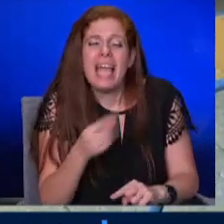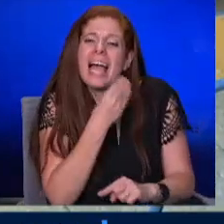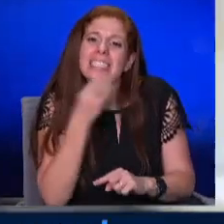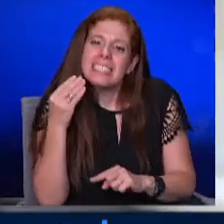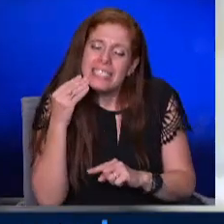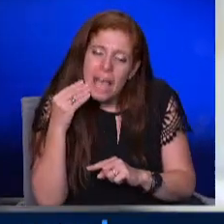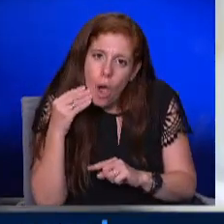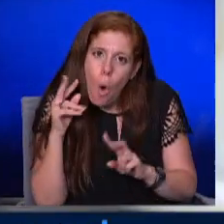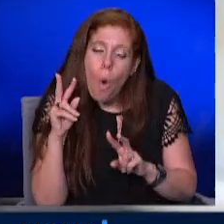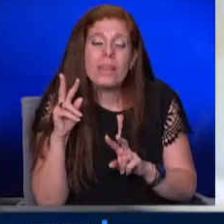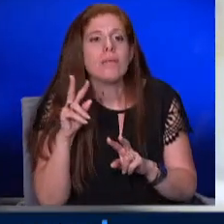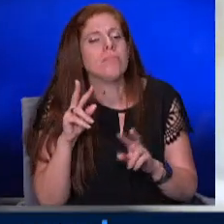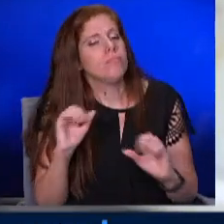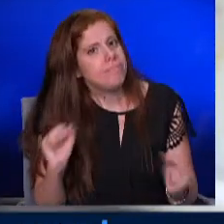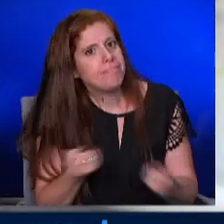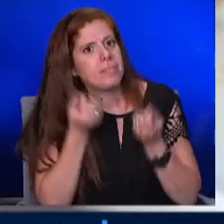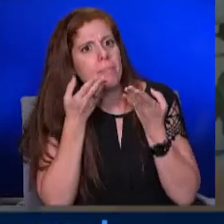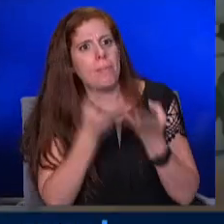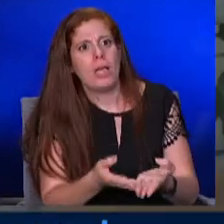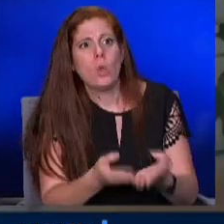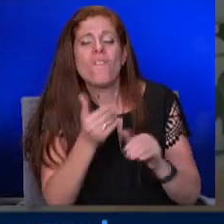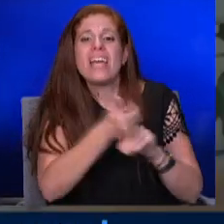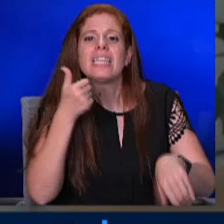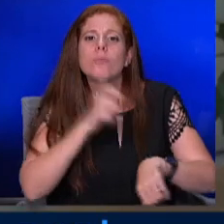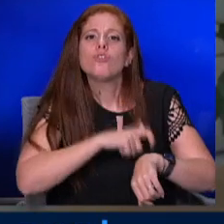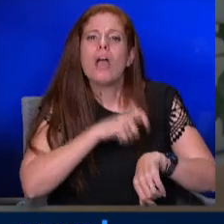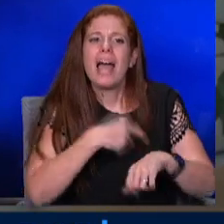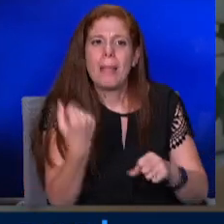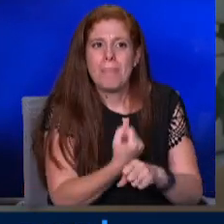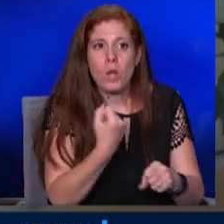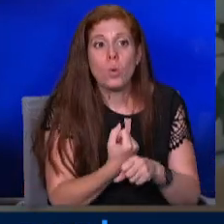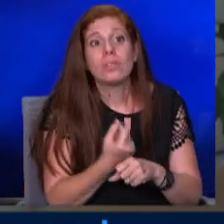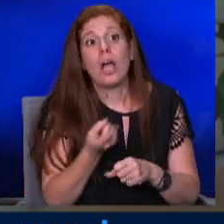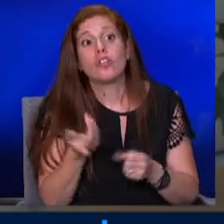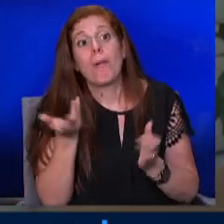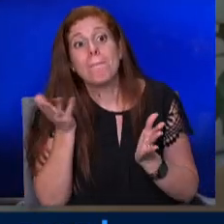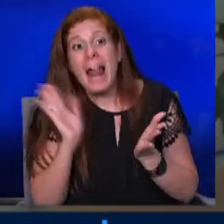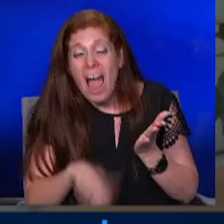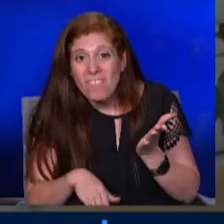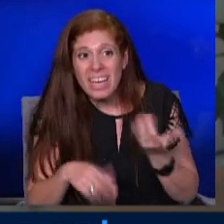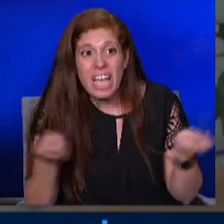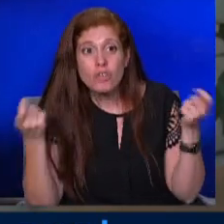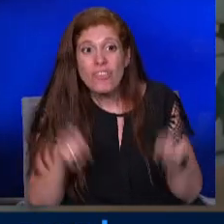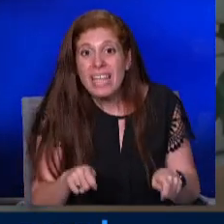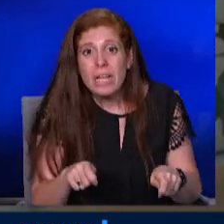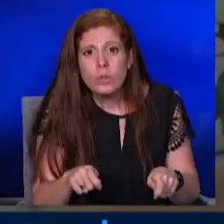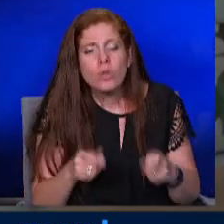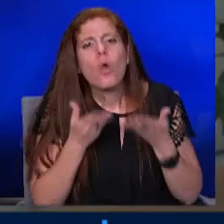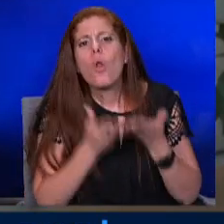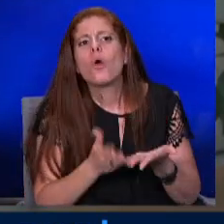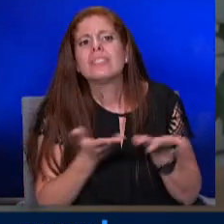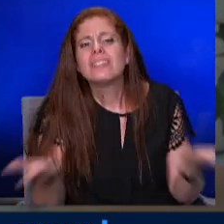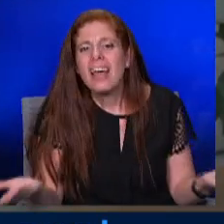לטובת ההורים והקדימו את שעת פעילות הצהרון. כך שבלאו הכי השביתה הזו איננה אפקטיבית, ומה שהיא יצרה